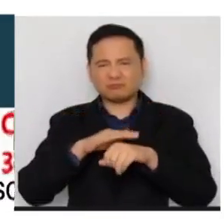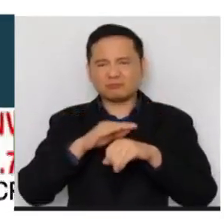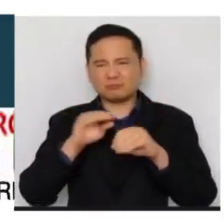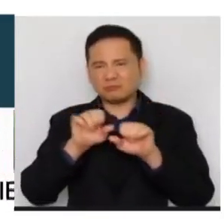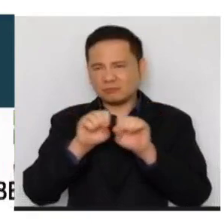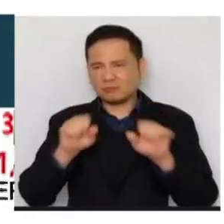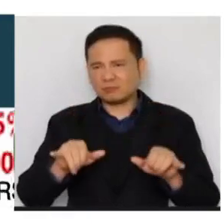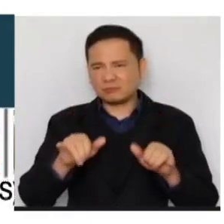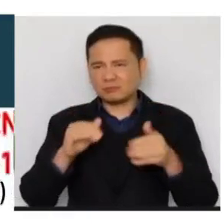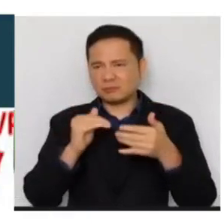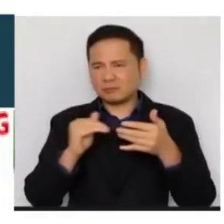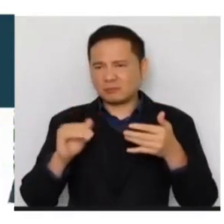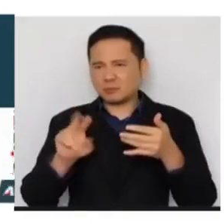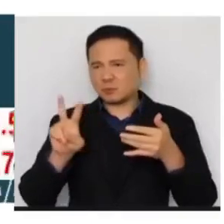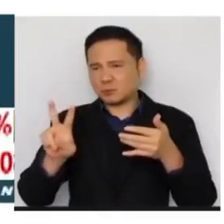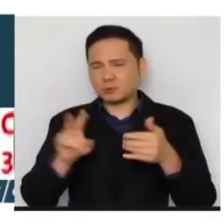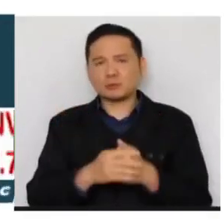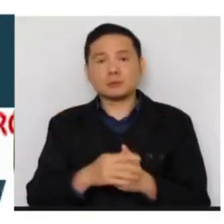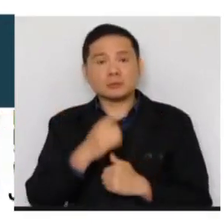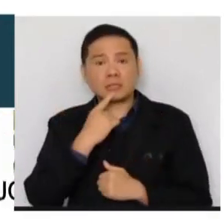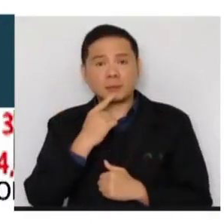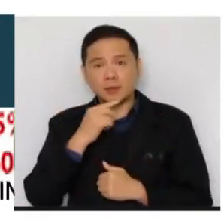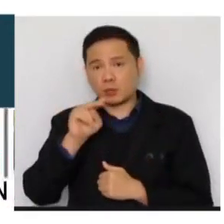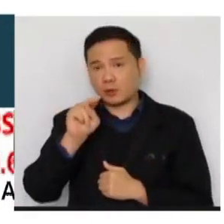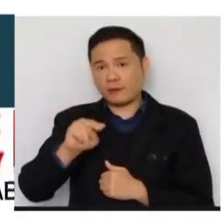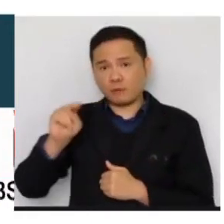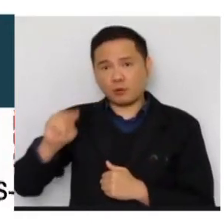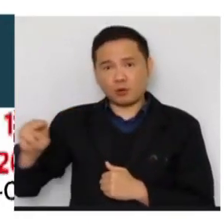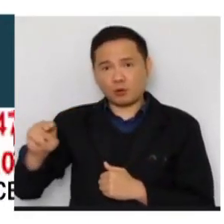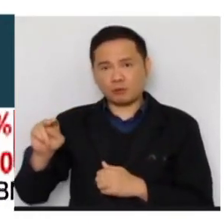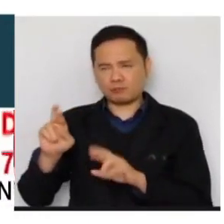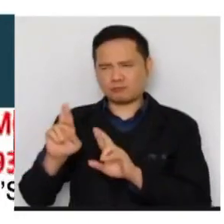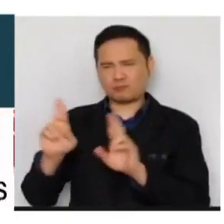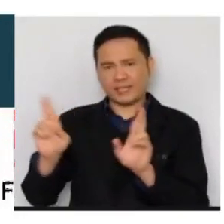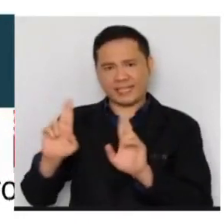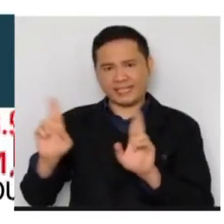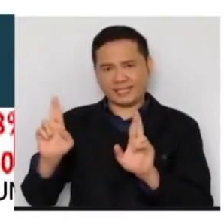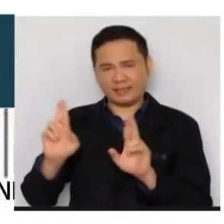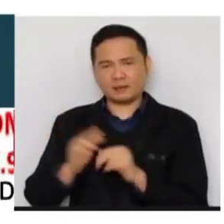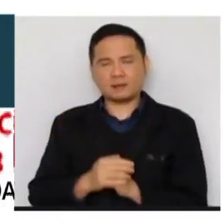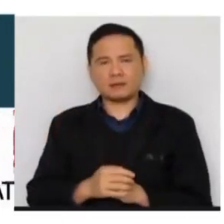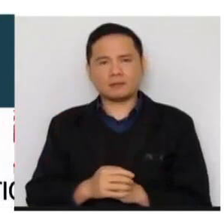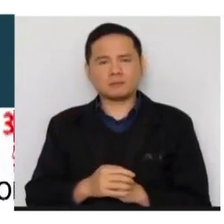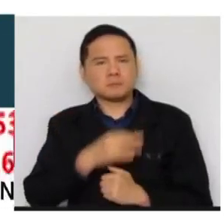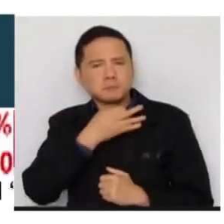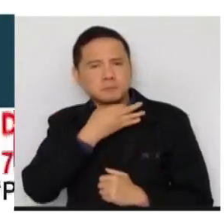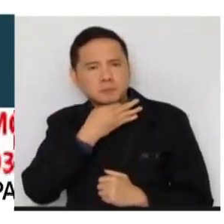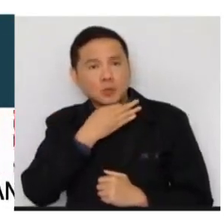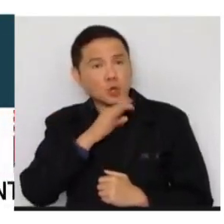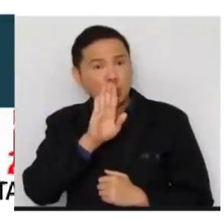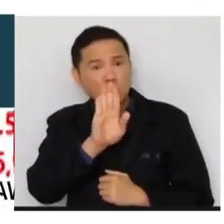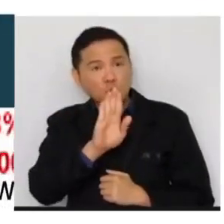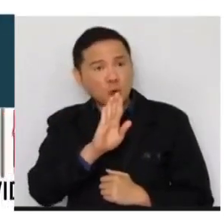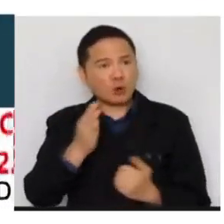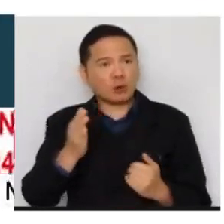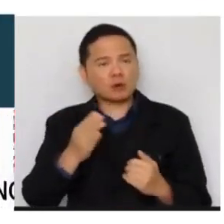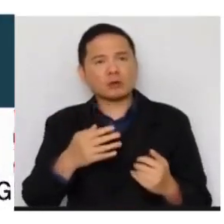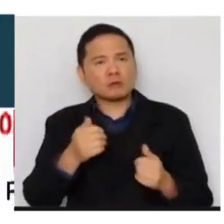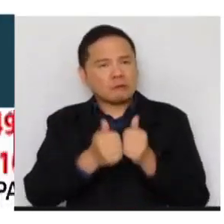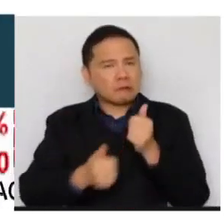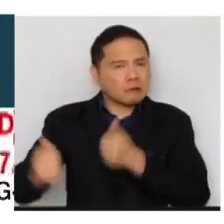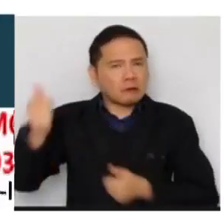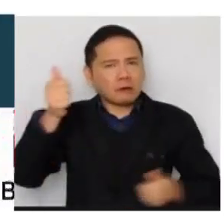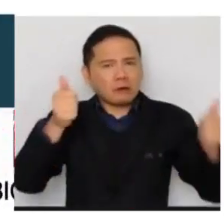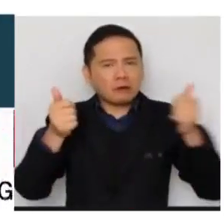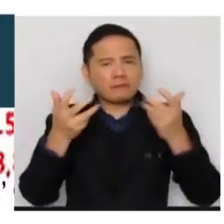ready. So do you think, I know that you and your colleagues have been meeting about this.